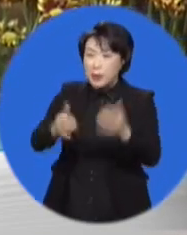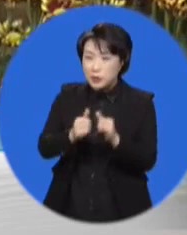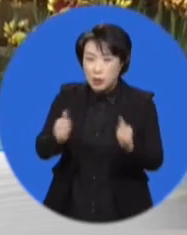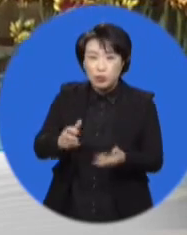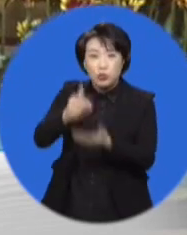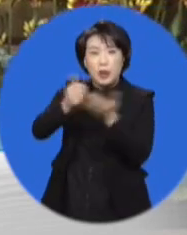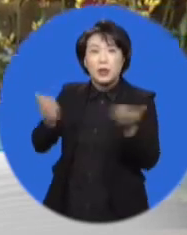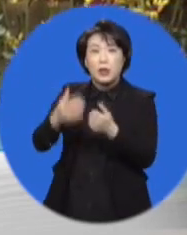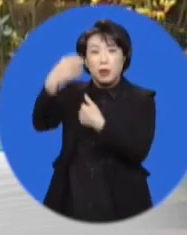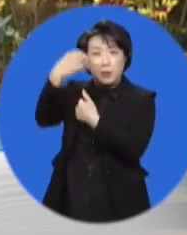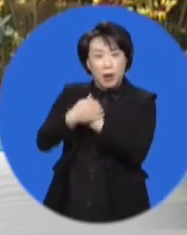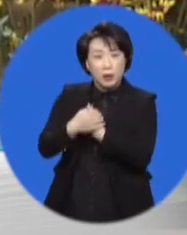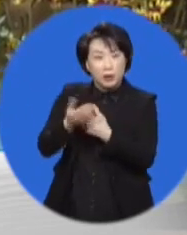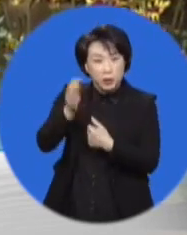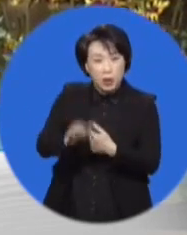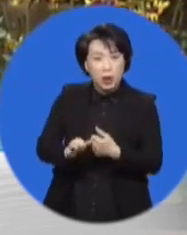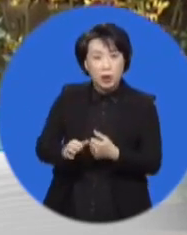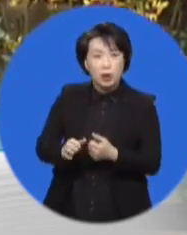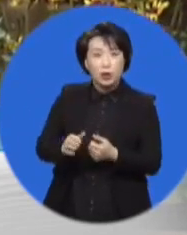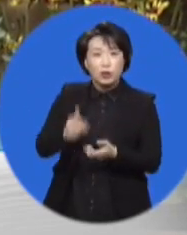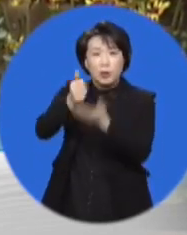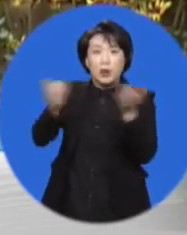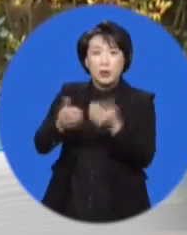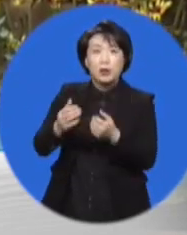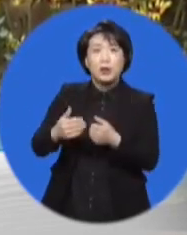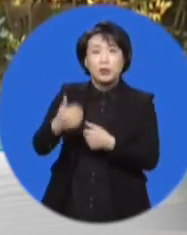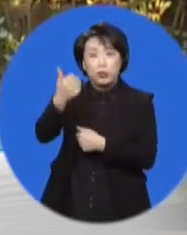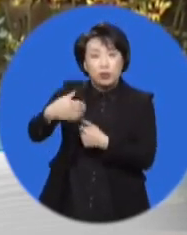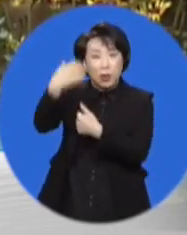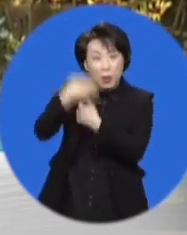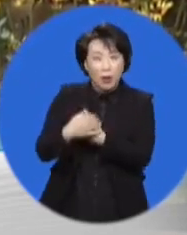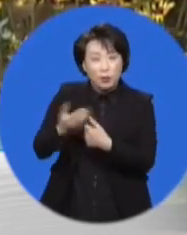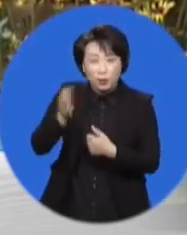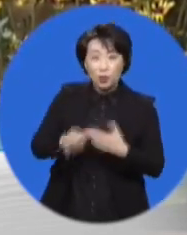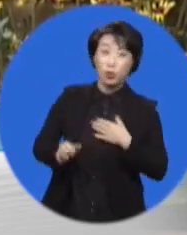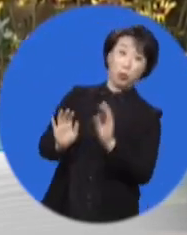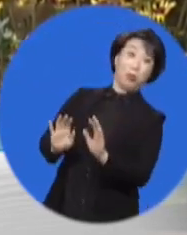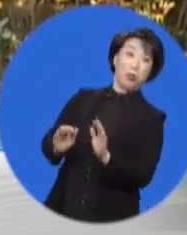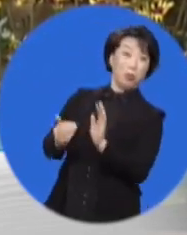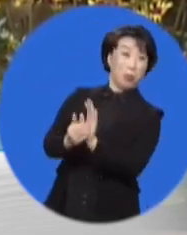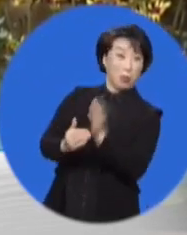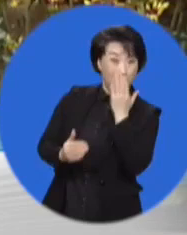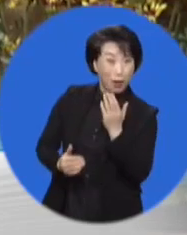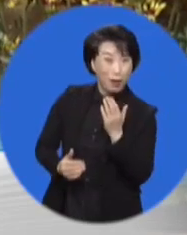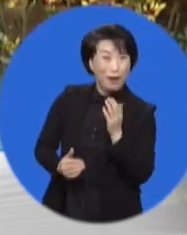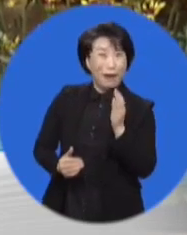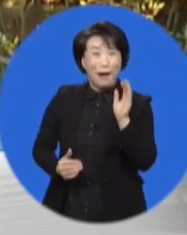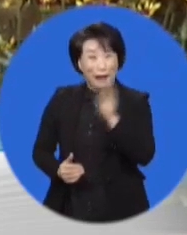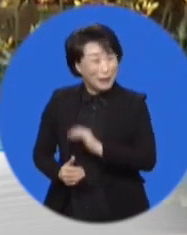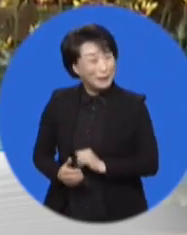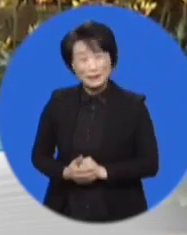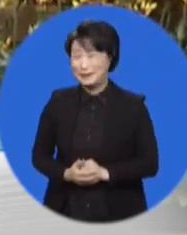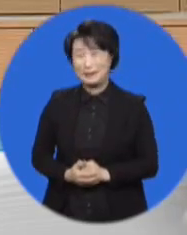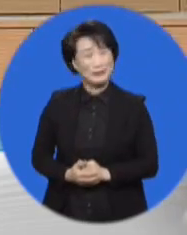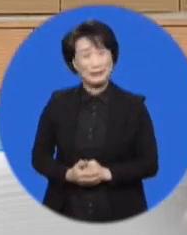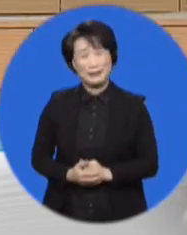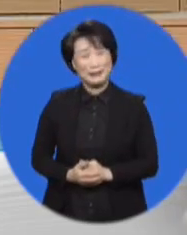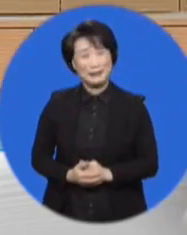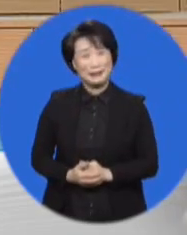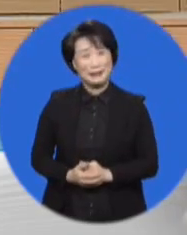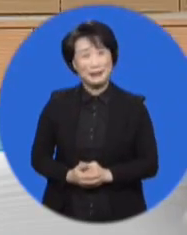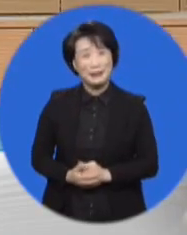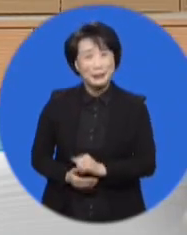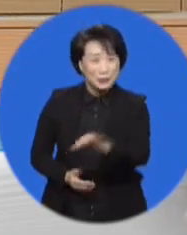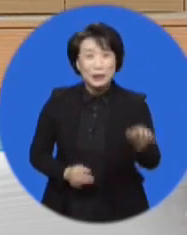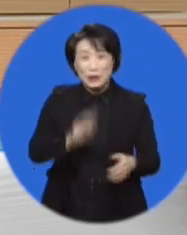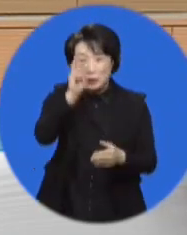그분의 일을 그분이 자기 일을 해달라고 맡기는데 어떻게 거절해? 어떻게 거절해?